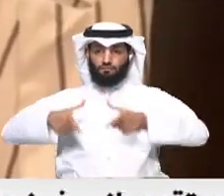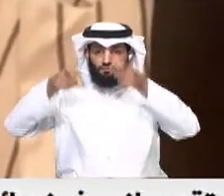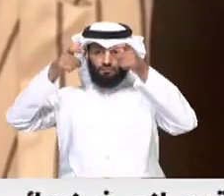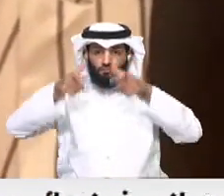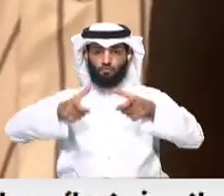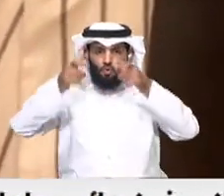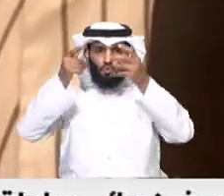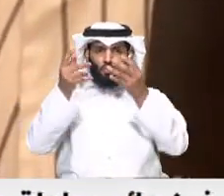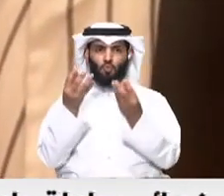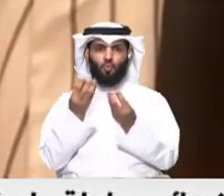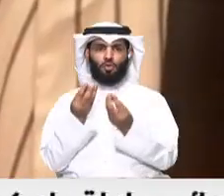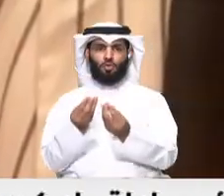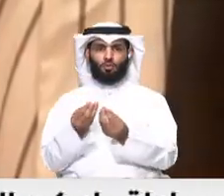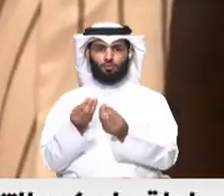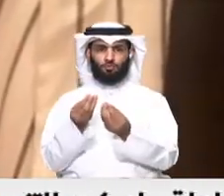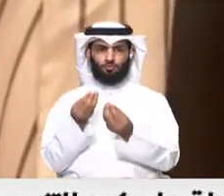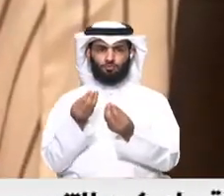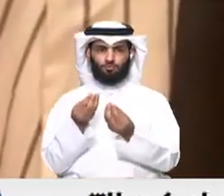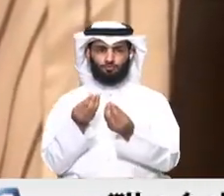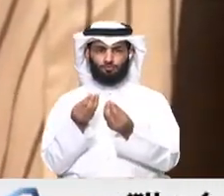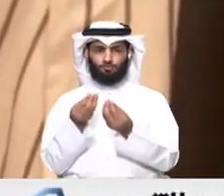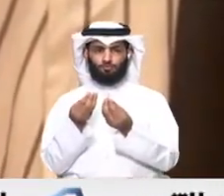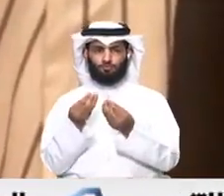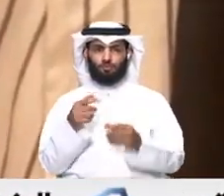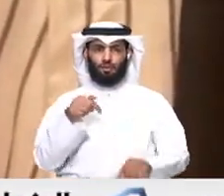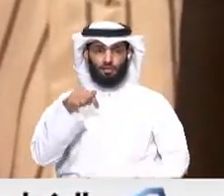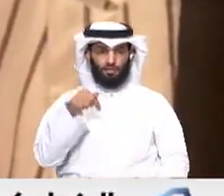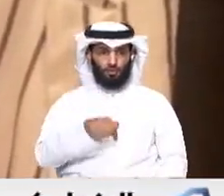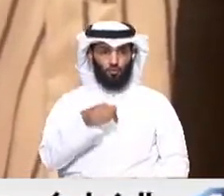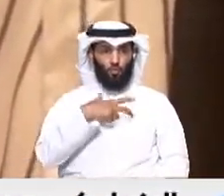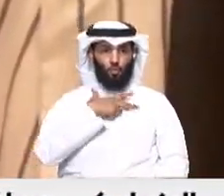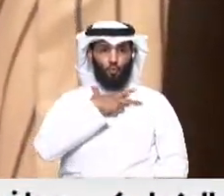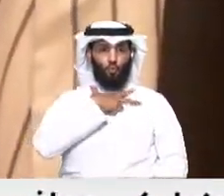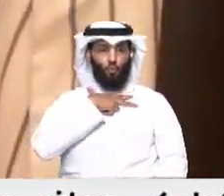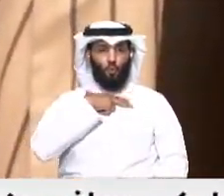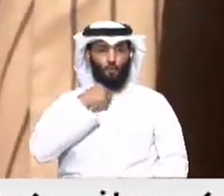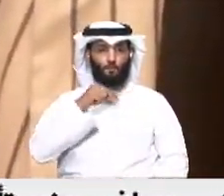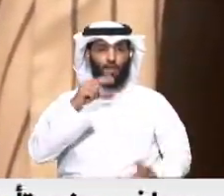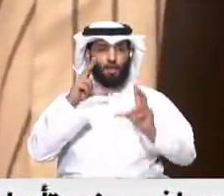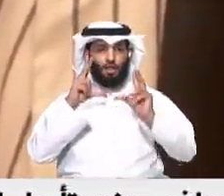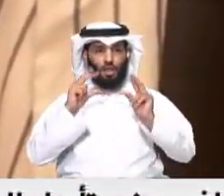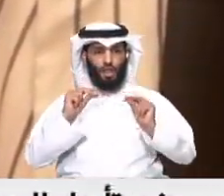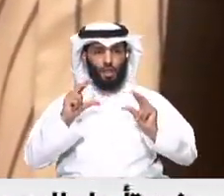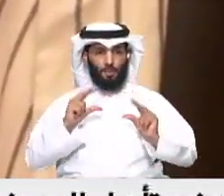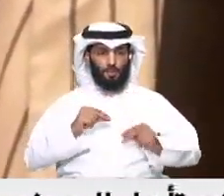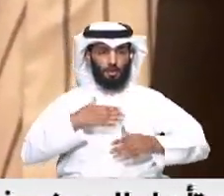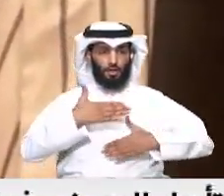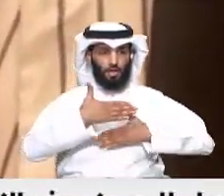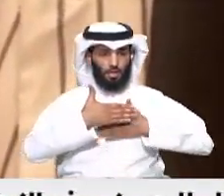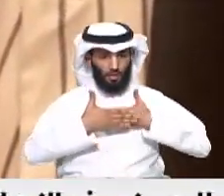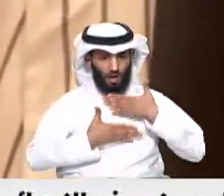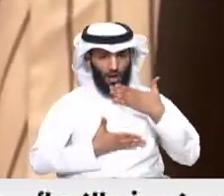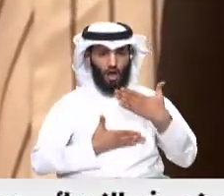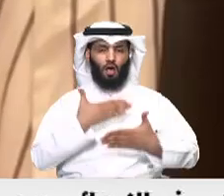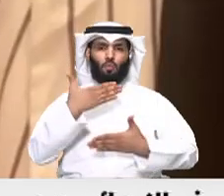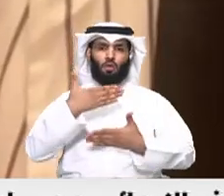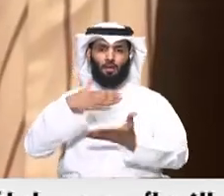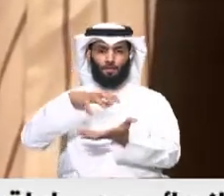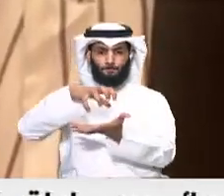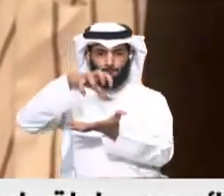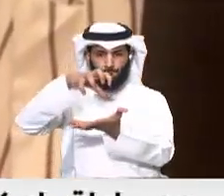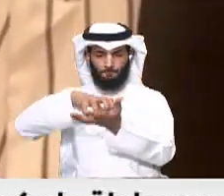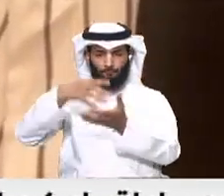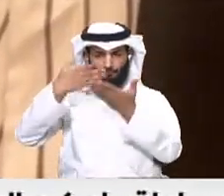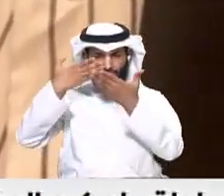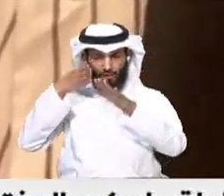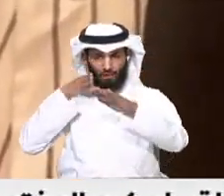واستعادت أنفاسها وحاولت بقدر المستطاع أن تفتح مراكز الإيواء من مدارس